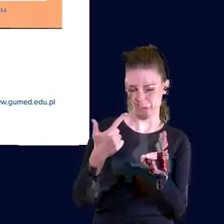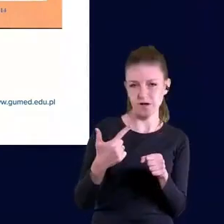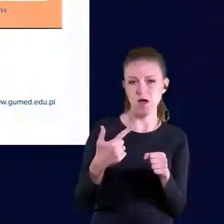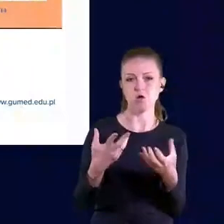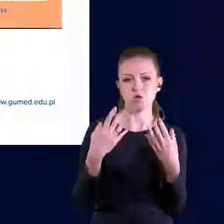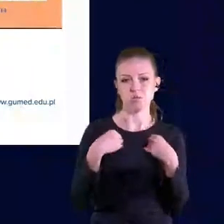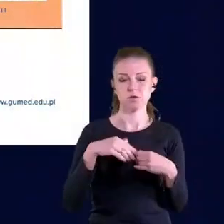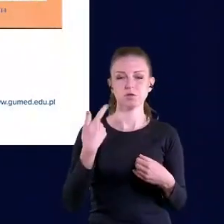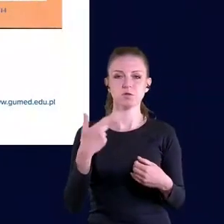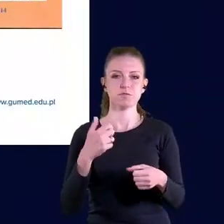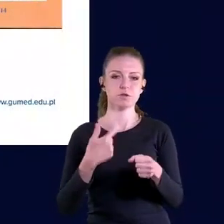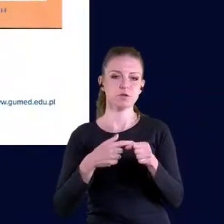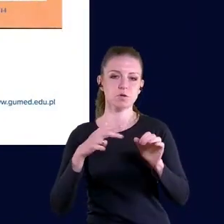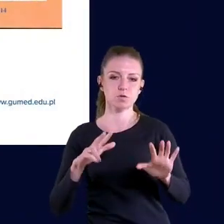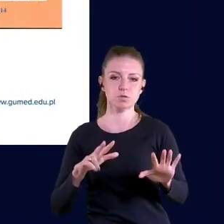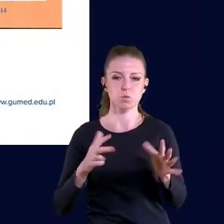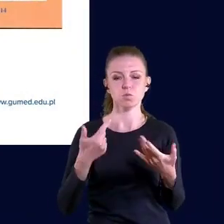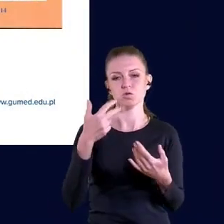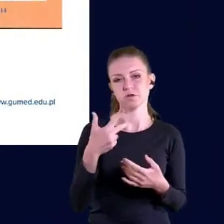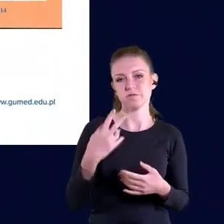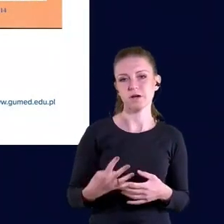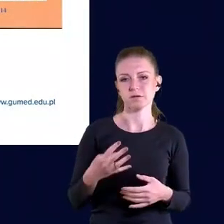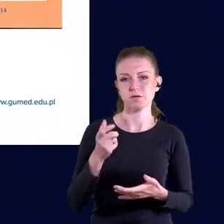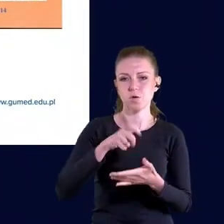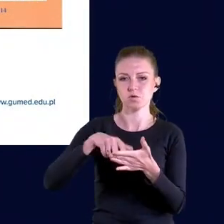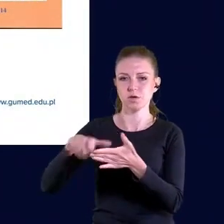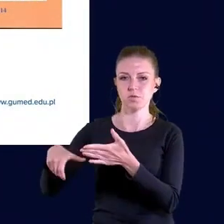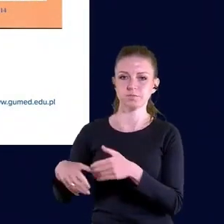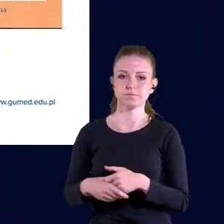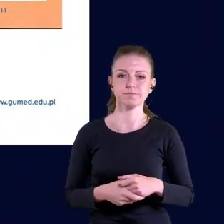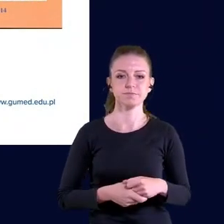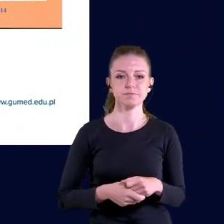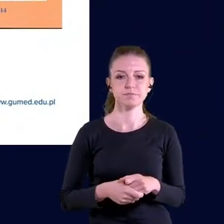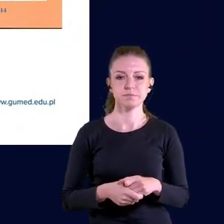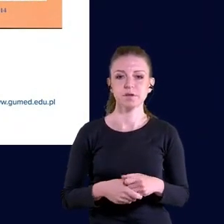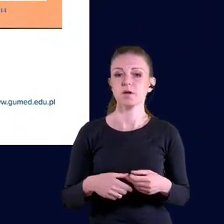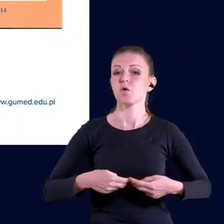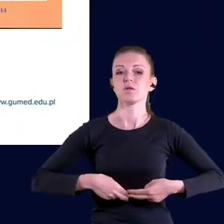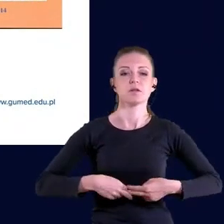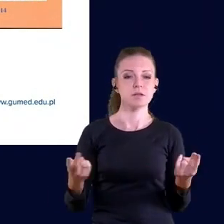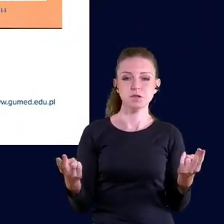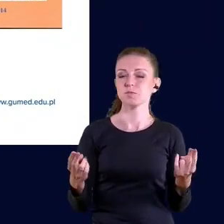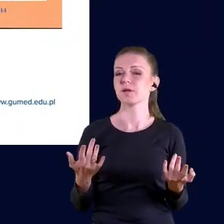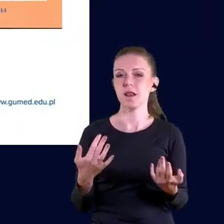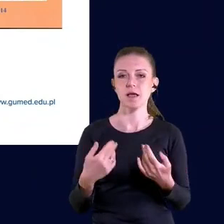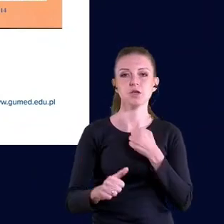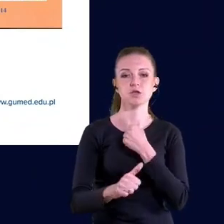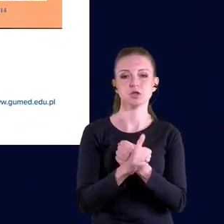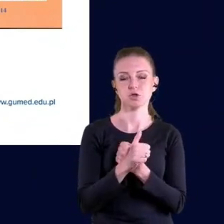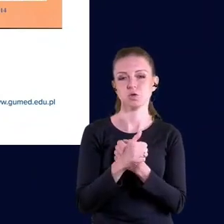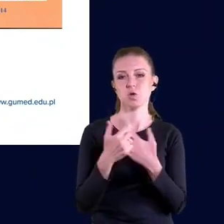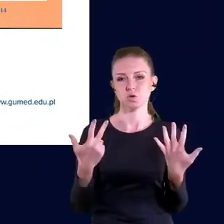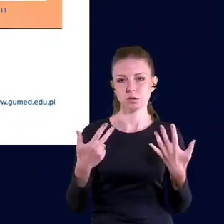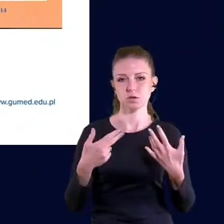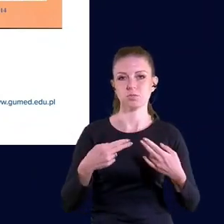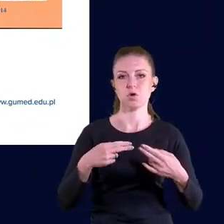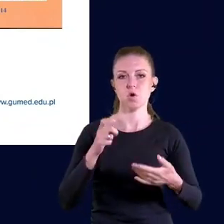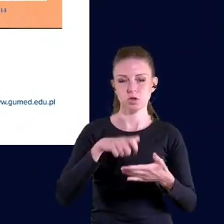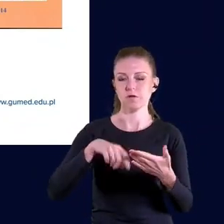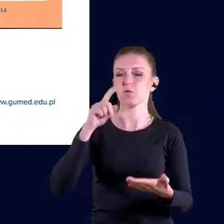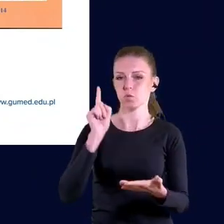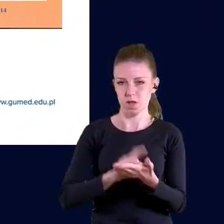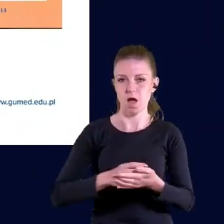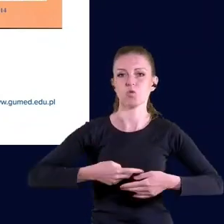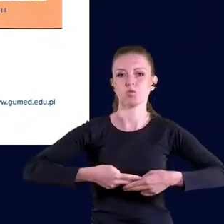naprawdę czyli wyłącznie do trzech czterech rozdziałów ostatecznie zaś Udostępnij 68 rozdziałów czyli niecałą połowę ze